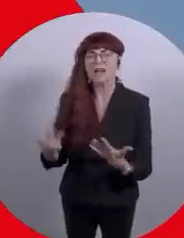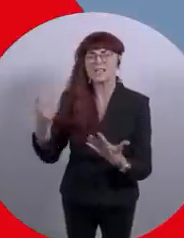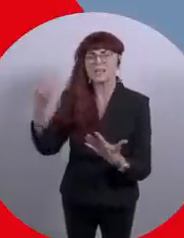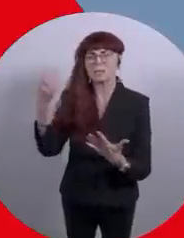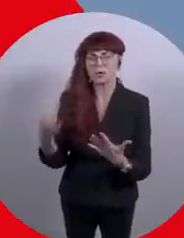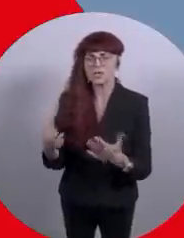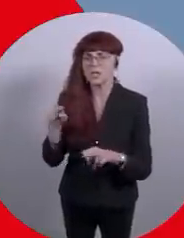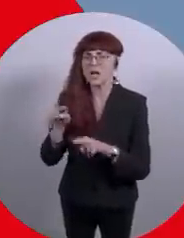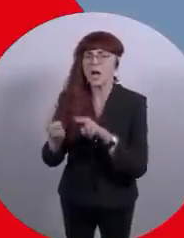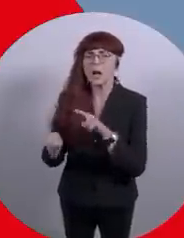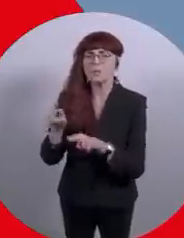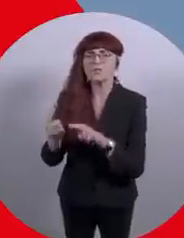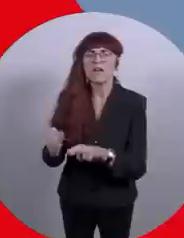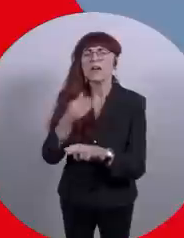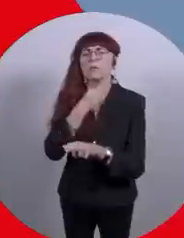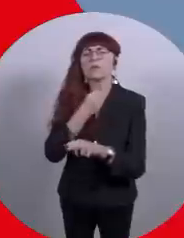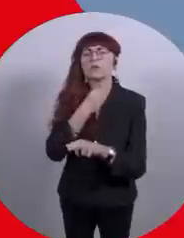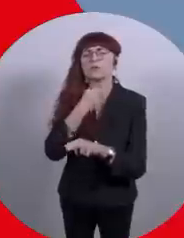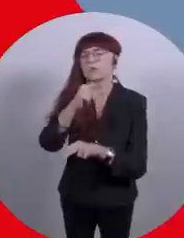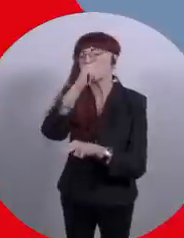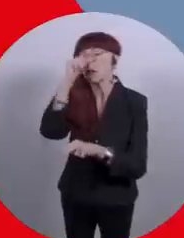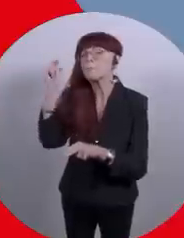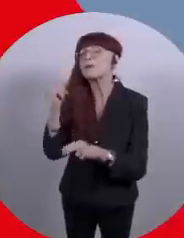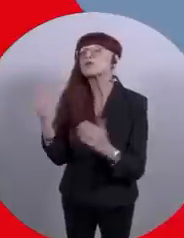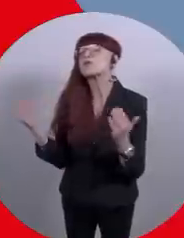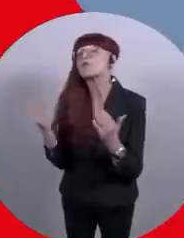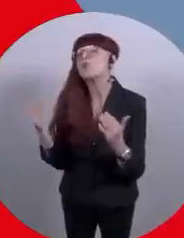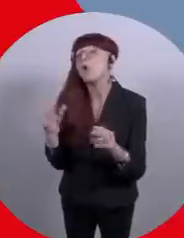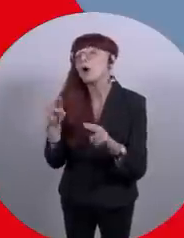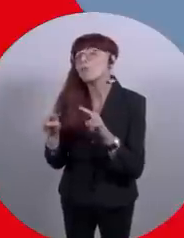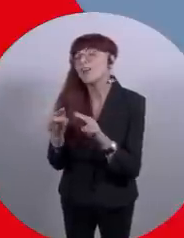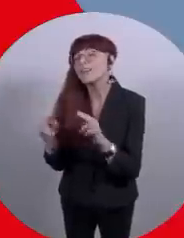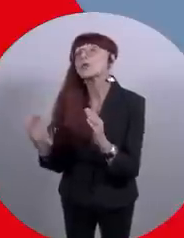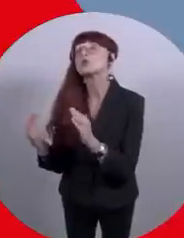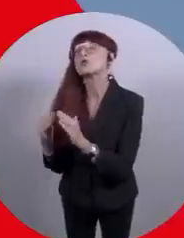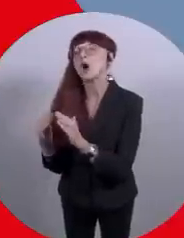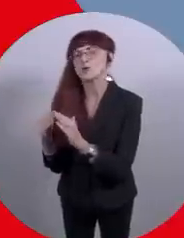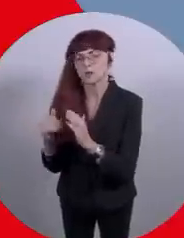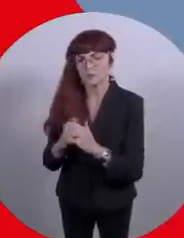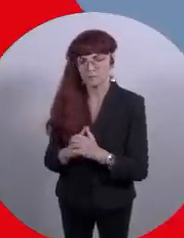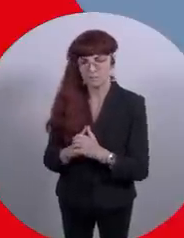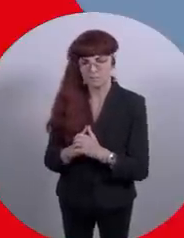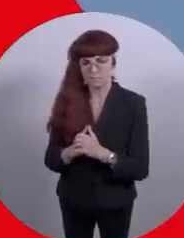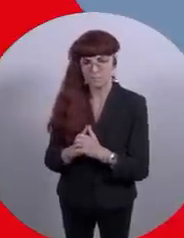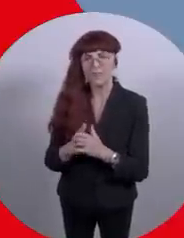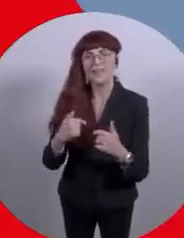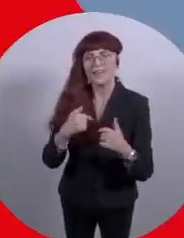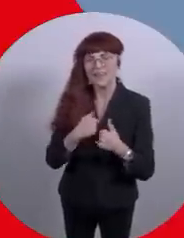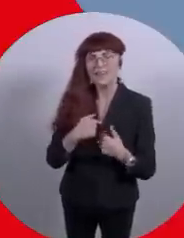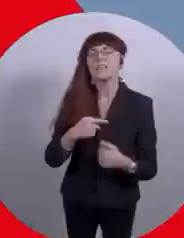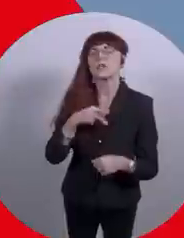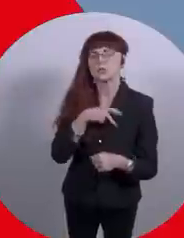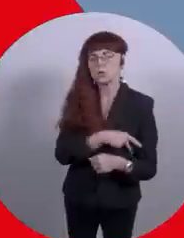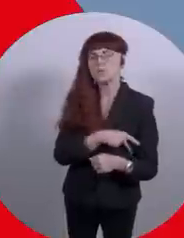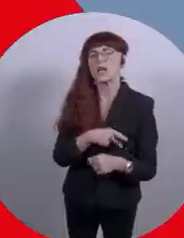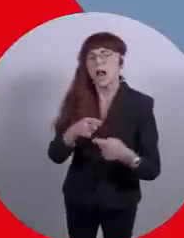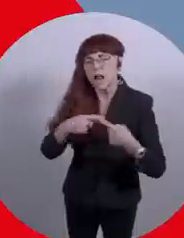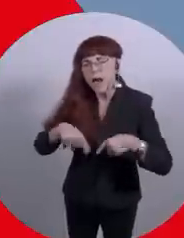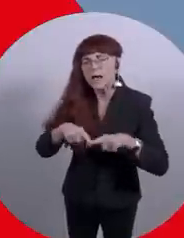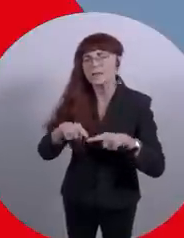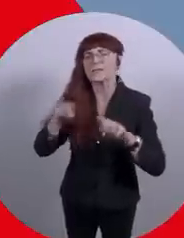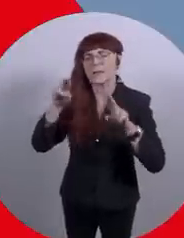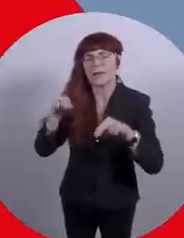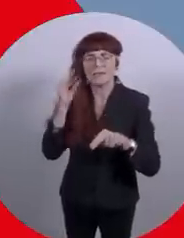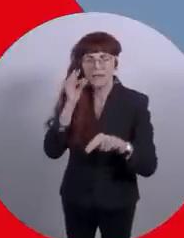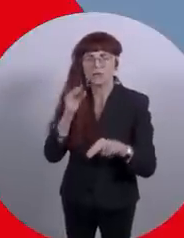der pflegebedürftigen Menschen zu Hause geprägt werden ich bin sozial Landesrätin in der Steiermark ich weiß wie es diesen Menschen geht